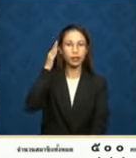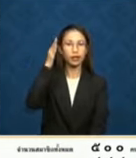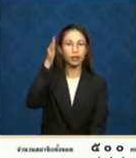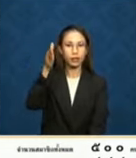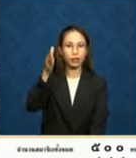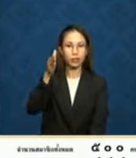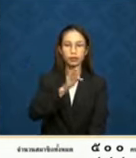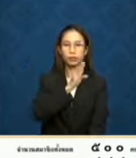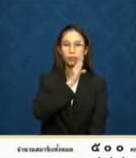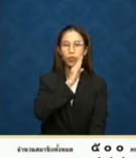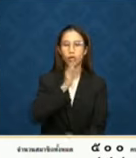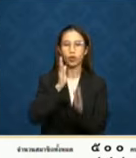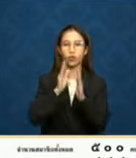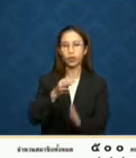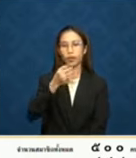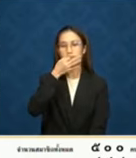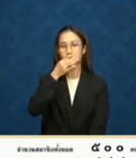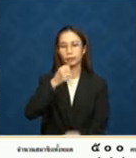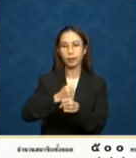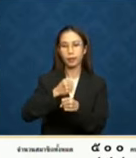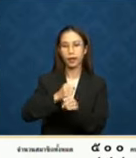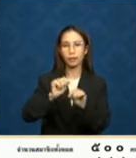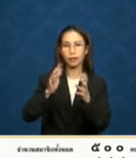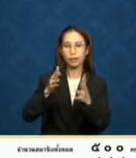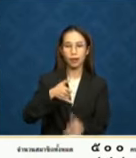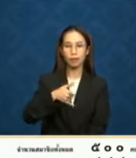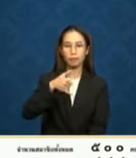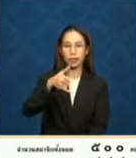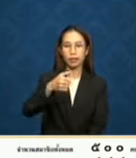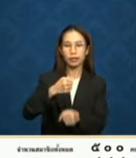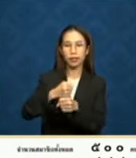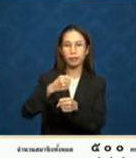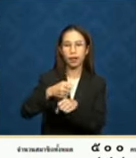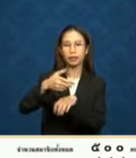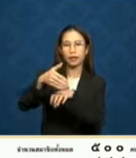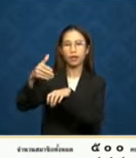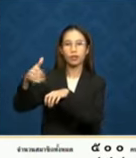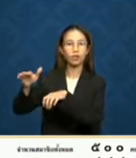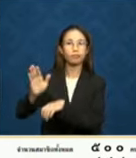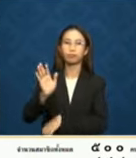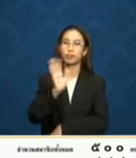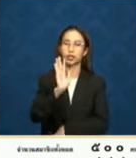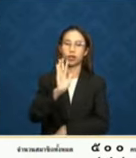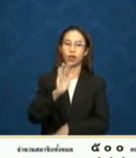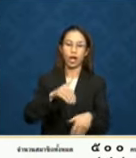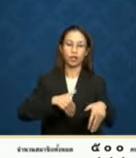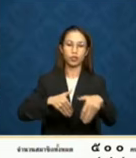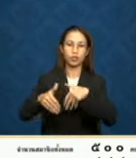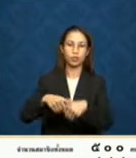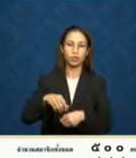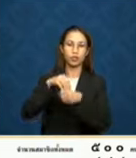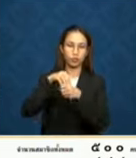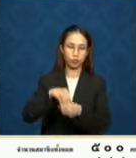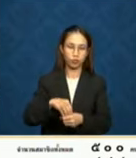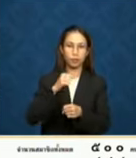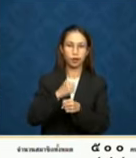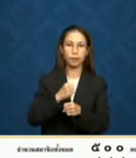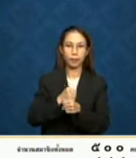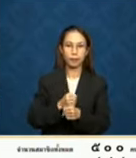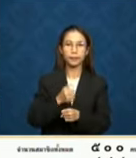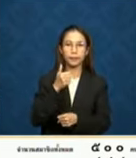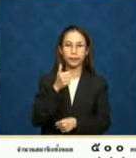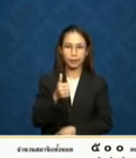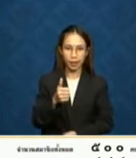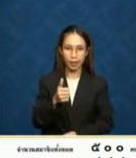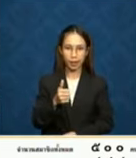า หากมีคนตกงาน คุไม่ต้องออกไปทำงานนอกพื้นที่ของคุณคุสามารถอยู่ในหมู่บานตัเ